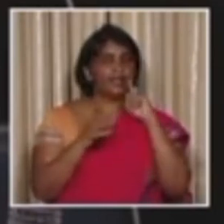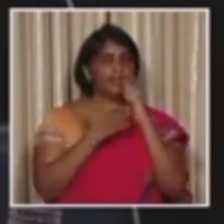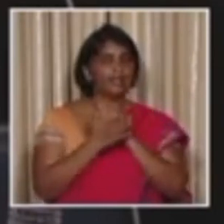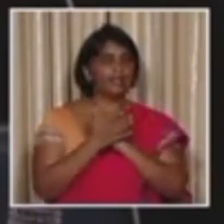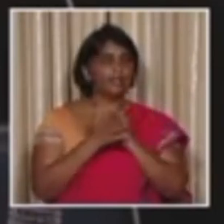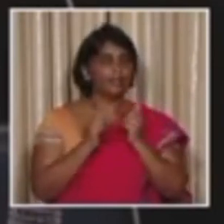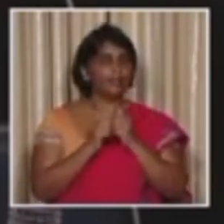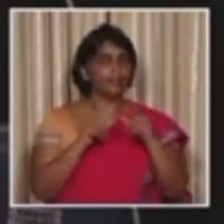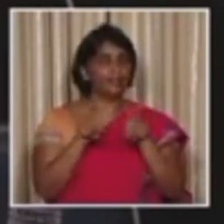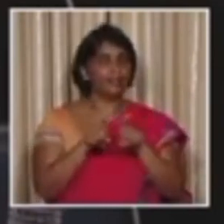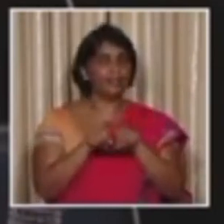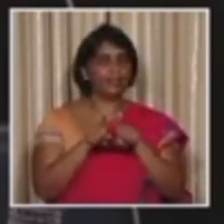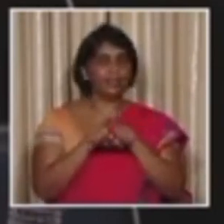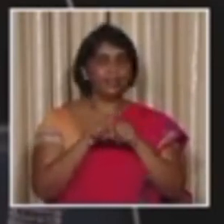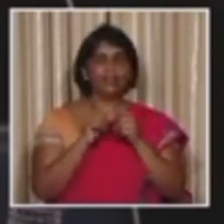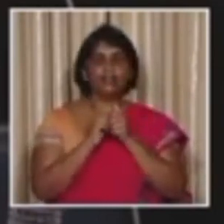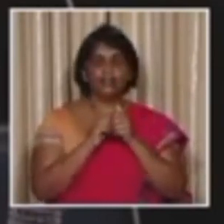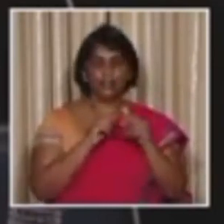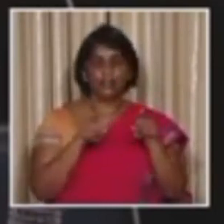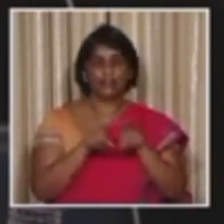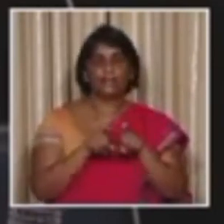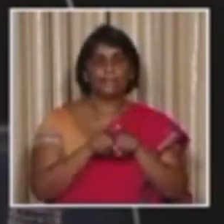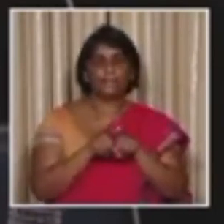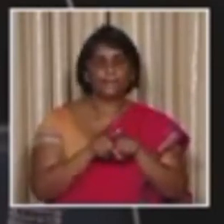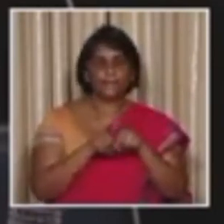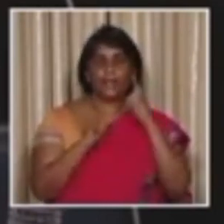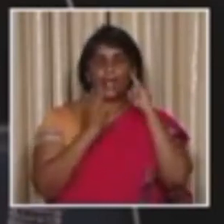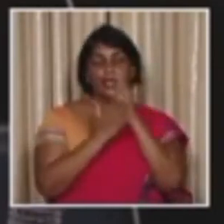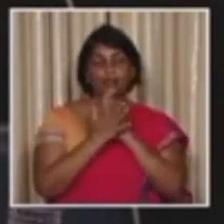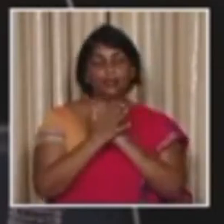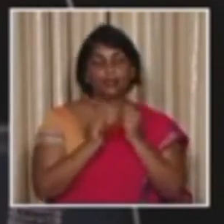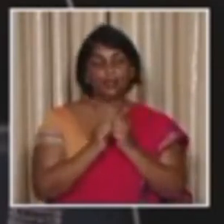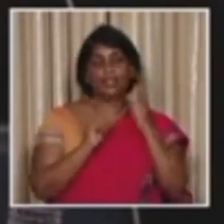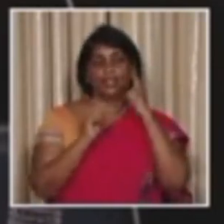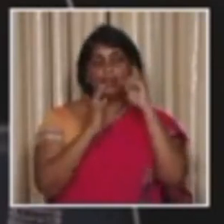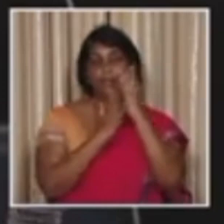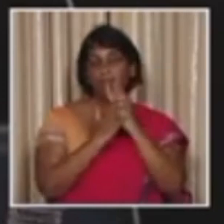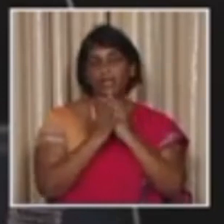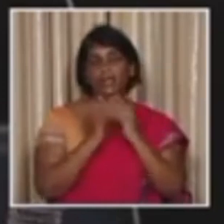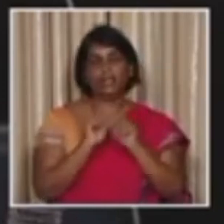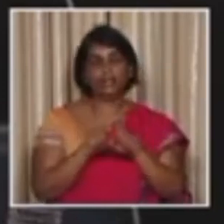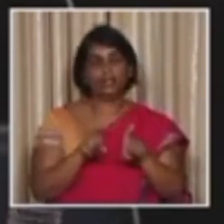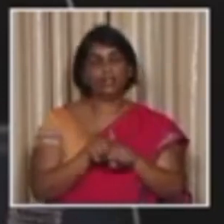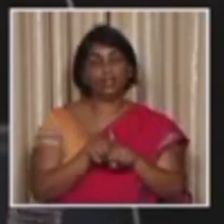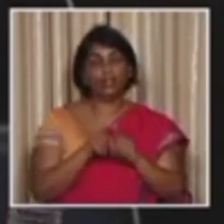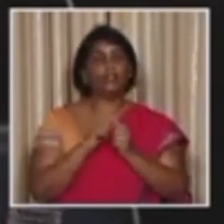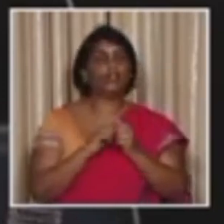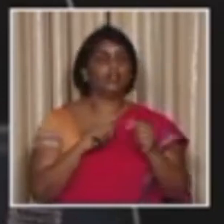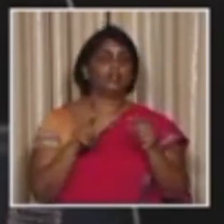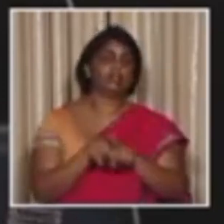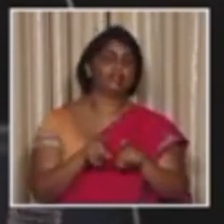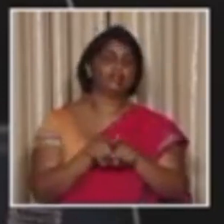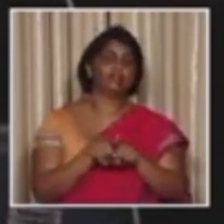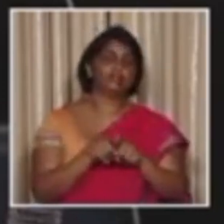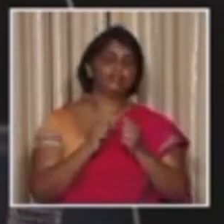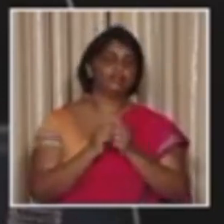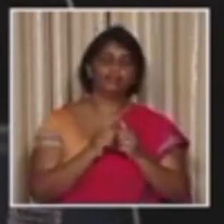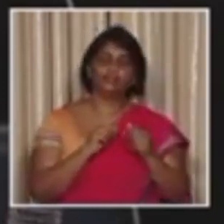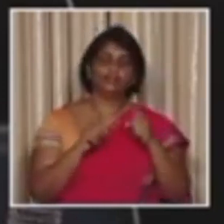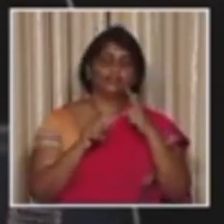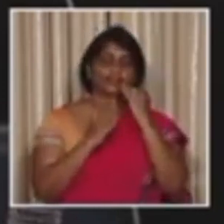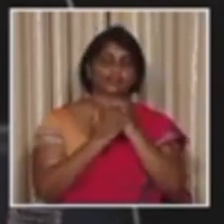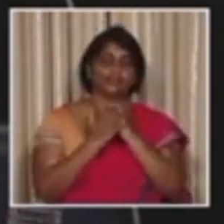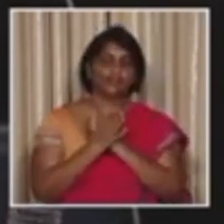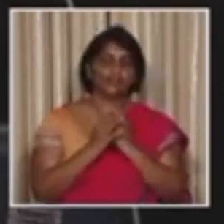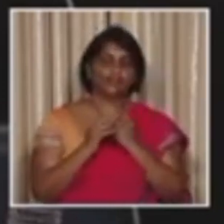பக்கம் நியாயம் நேர்மையின் பக்கம் கண்ணை விழித்து அவர்களுக்காக பிரார்த்தித்துக் கொண்டிருக்கிறார்கள். அவர்களுக்கு நடப்பது அநியாயம்